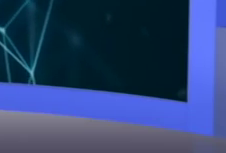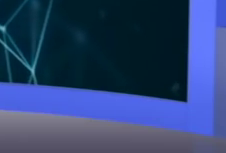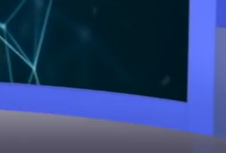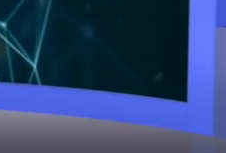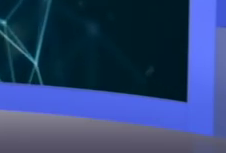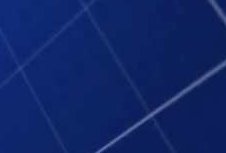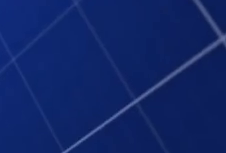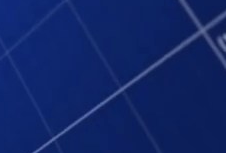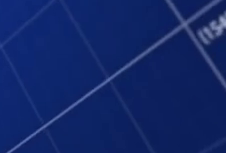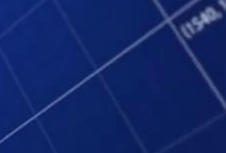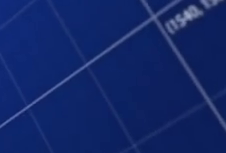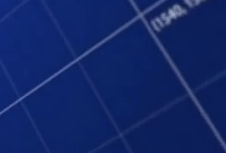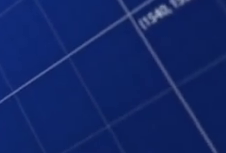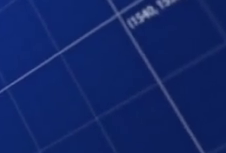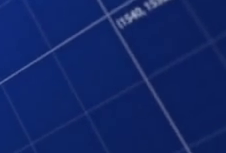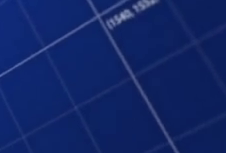size